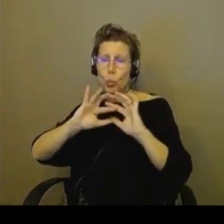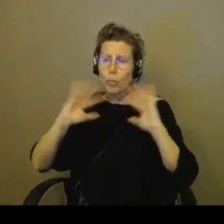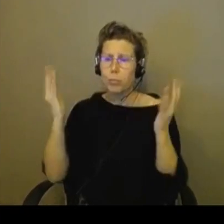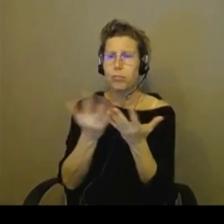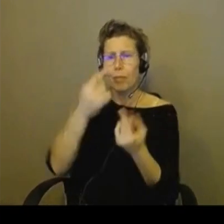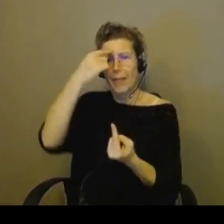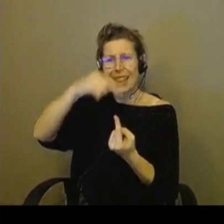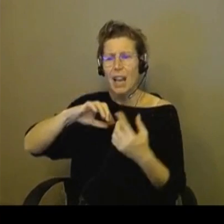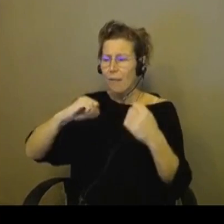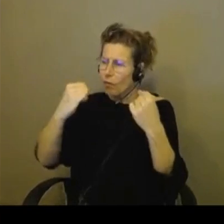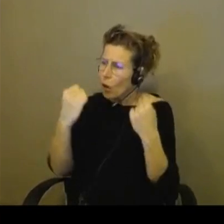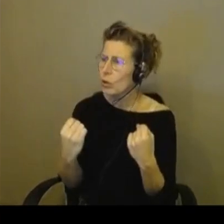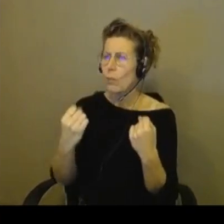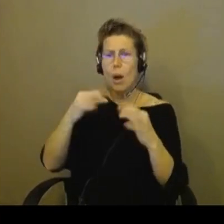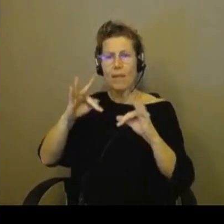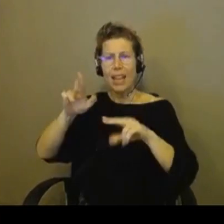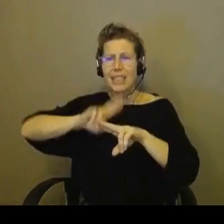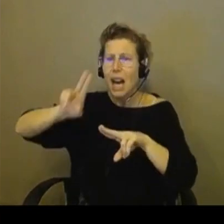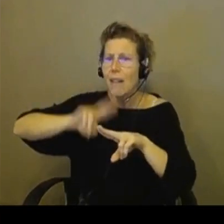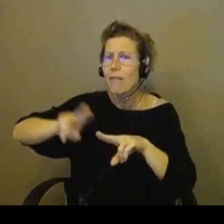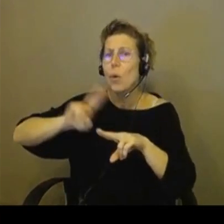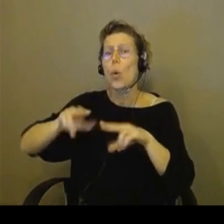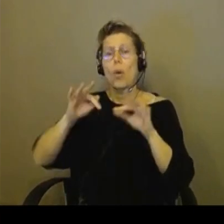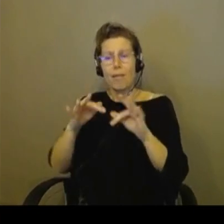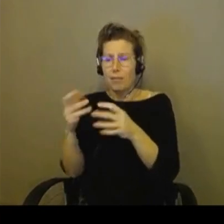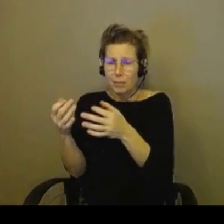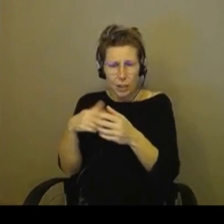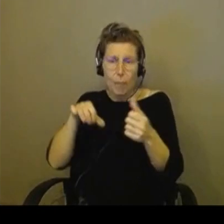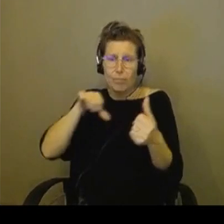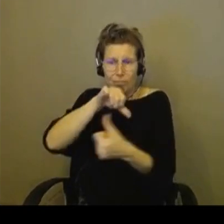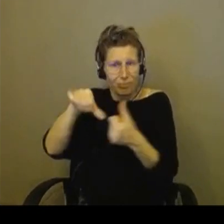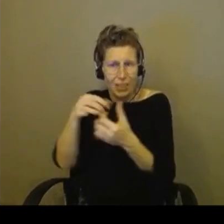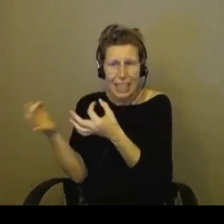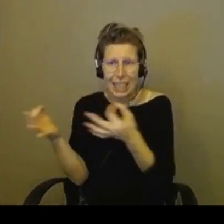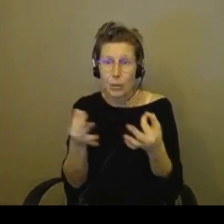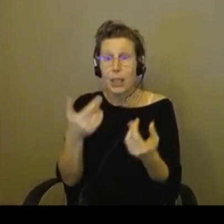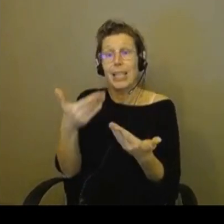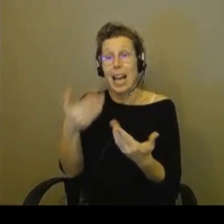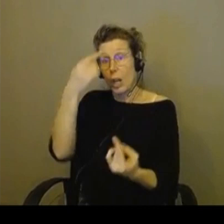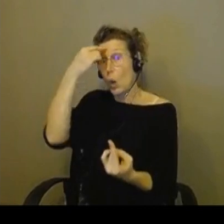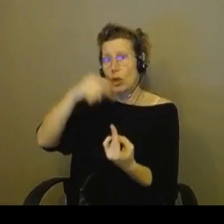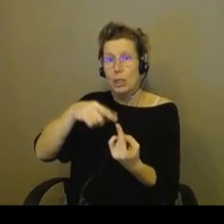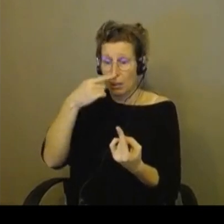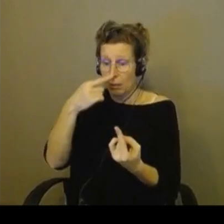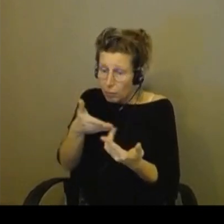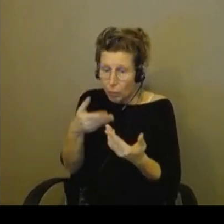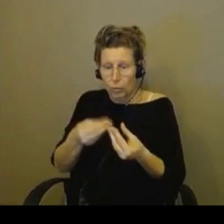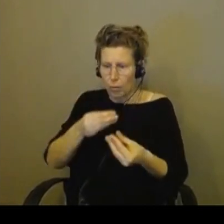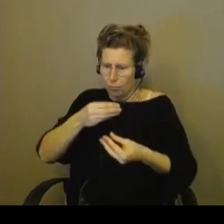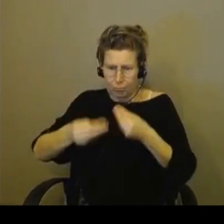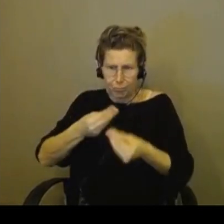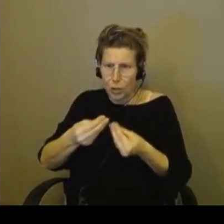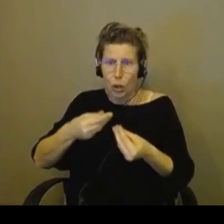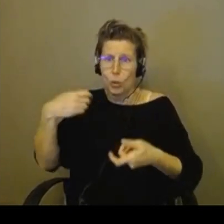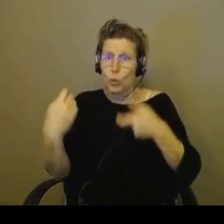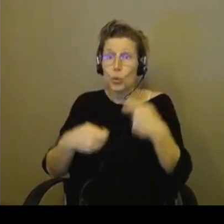de la maintenance, de manière à ce que tout ça se passe de la manière la plus fluide possible. Pendant la période des Jeux, naturellement, on va renforcer les